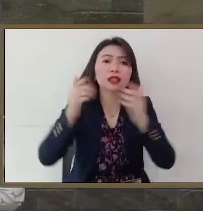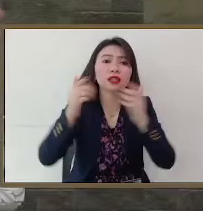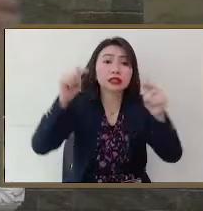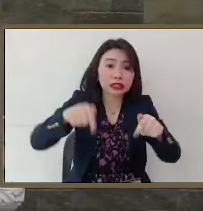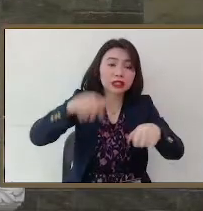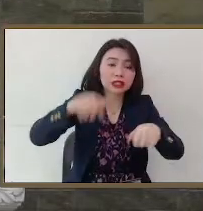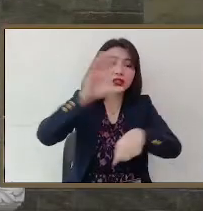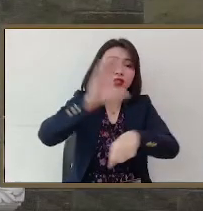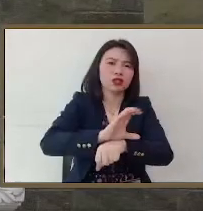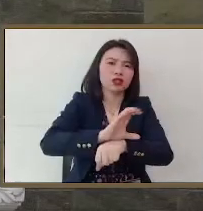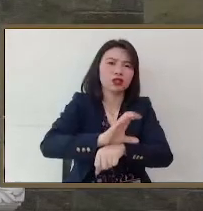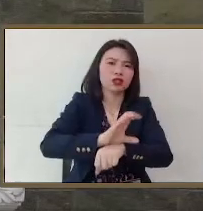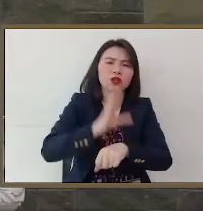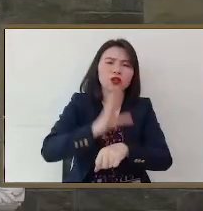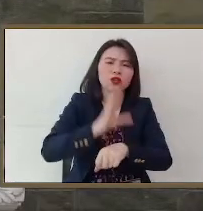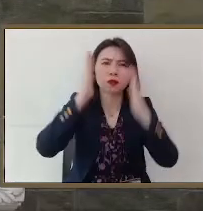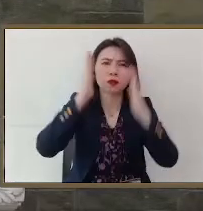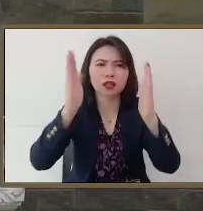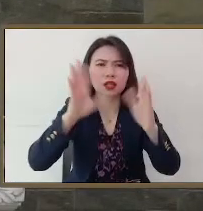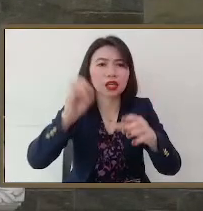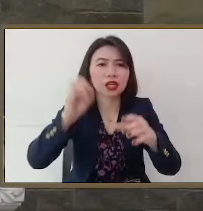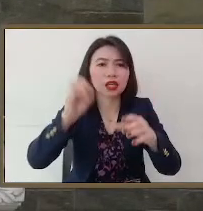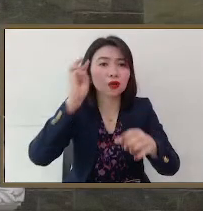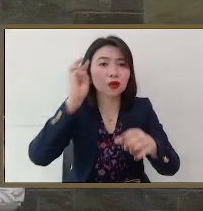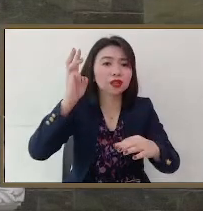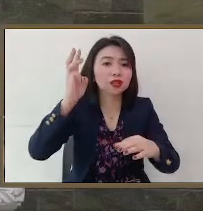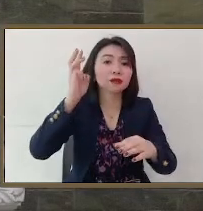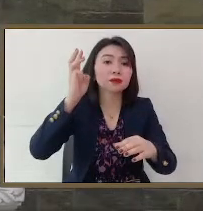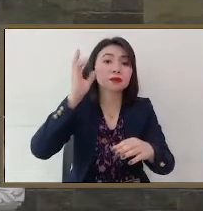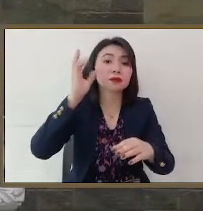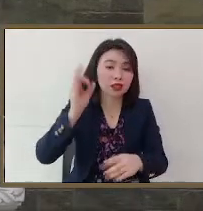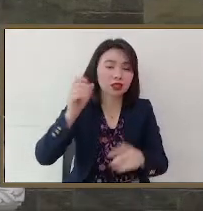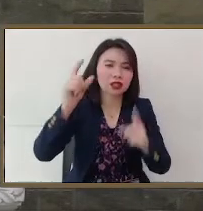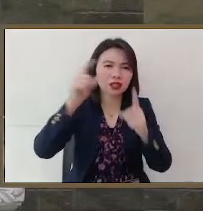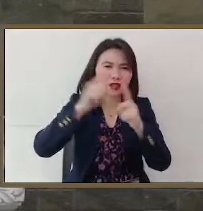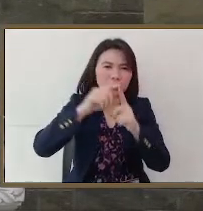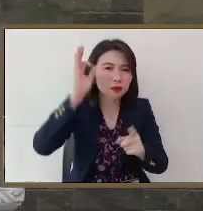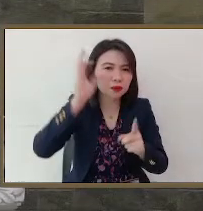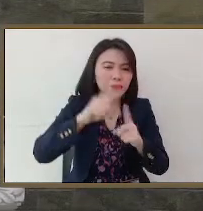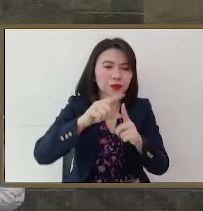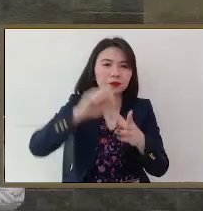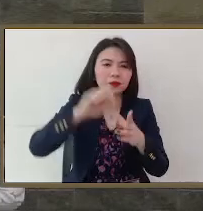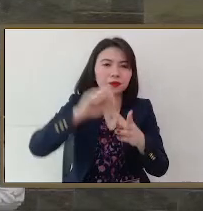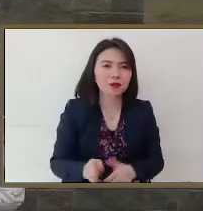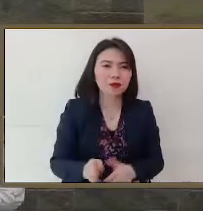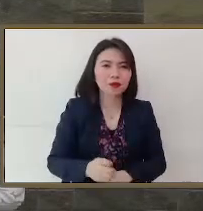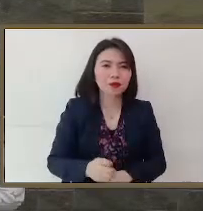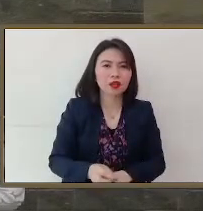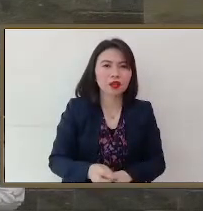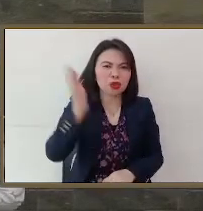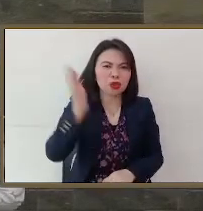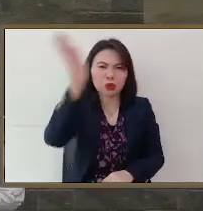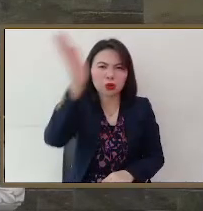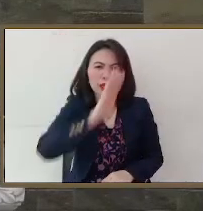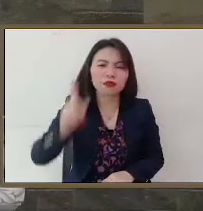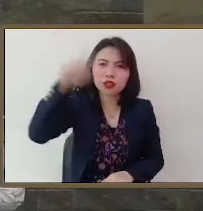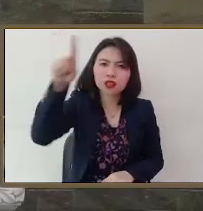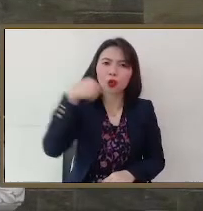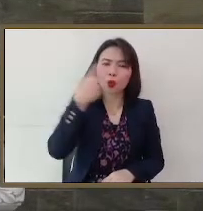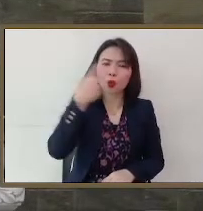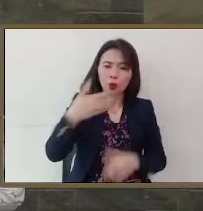to attend the services and to listen to the preaching of the Word of God. Hey, you better check who's leading you,